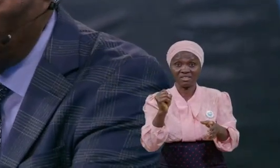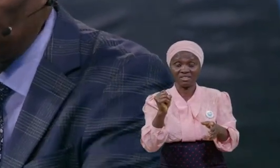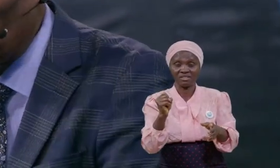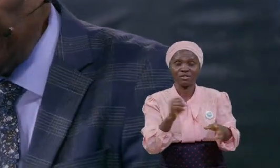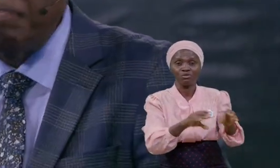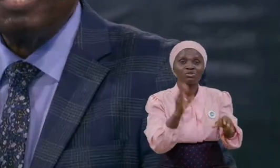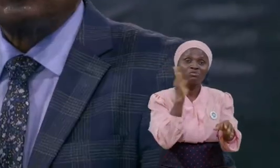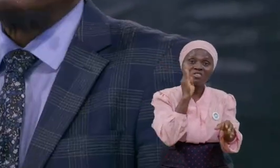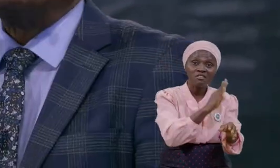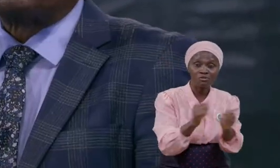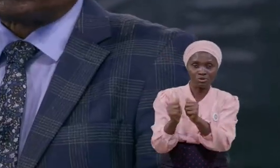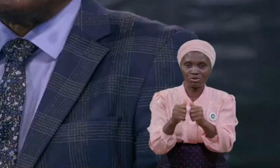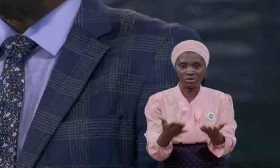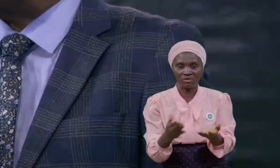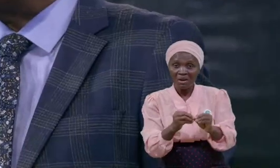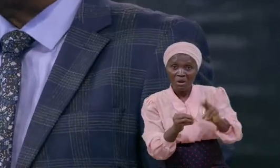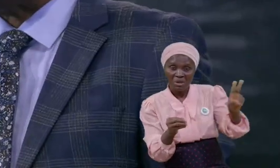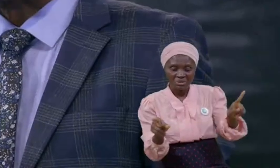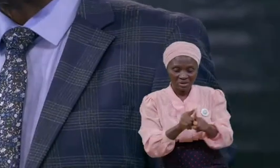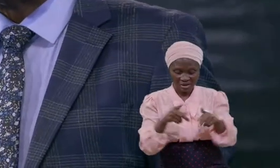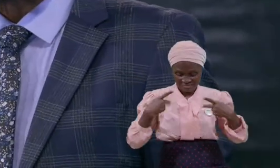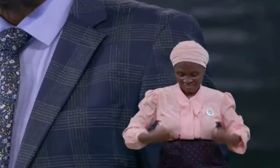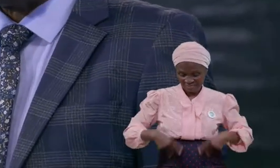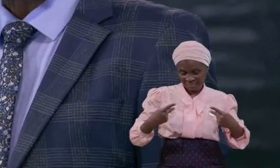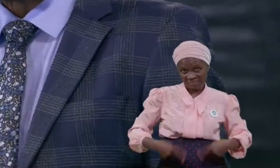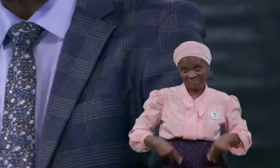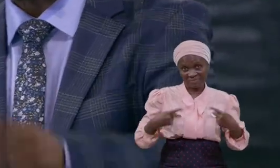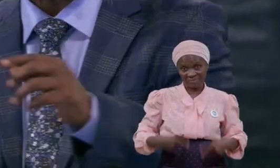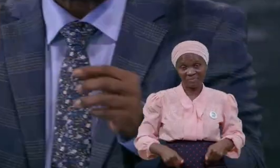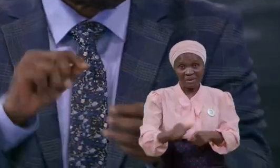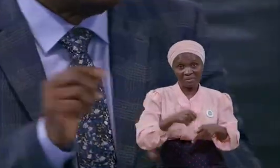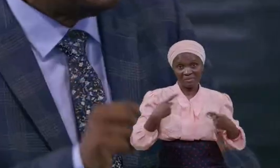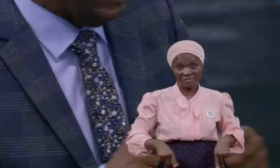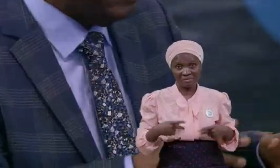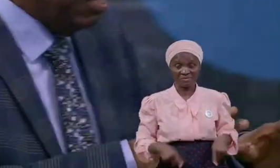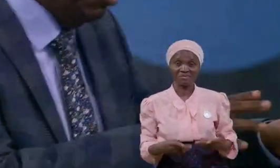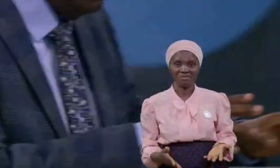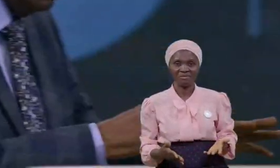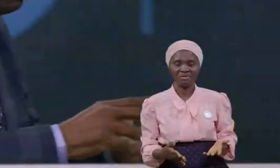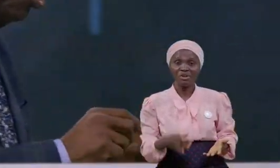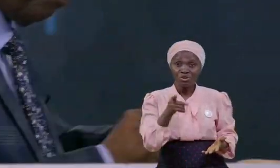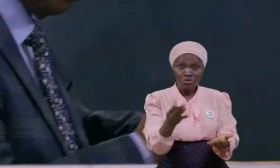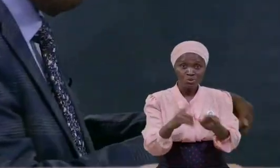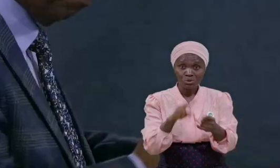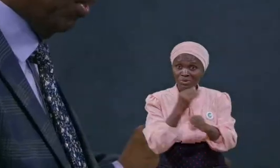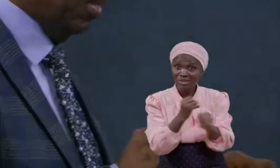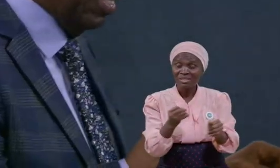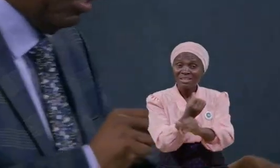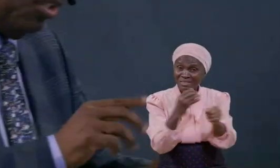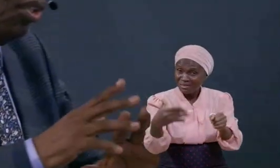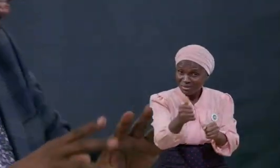génération perverse. Tu veux être sauvé, sauve-toi de cette génération perverse. Le